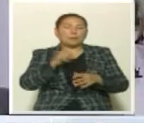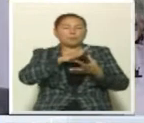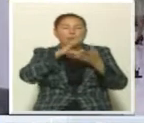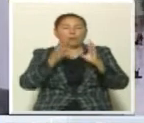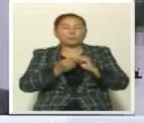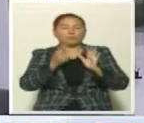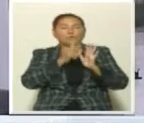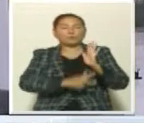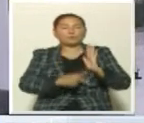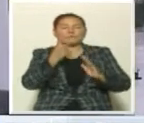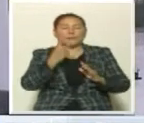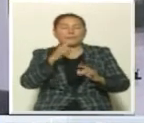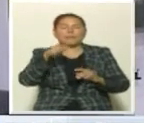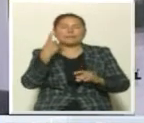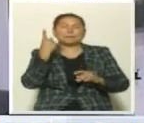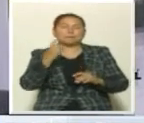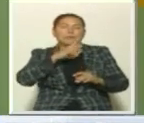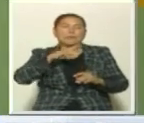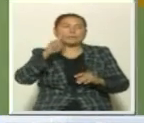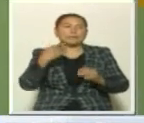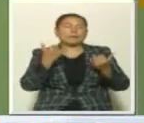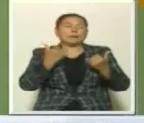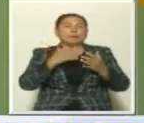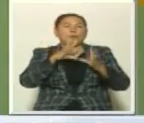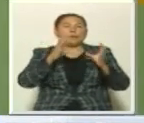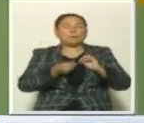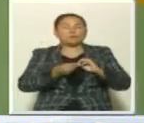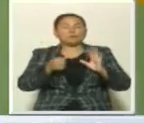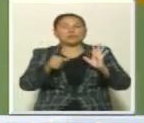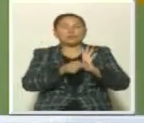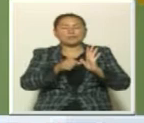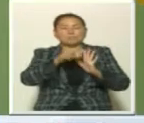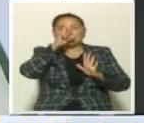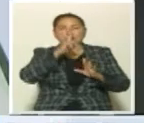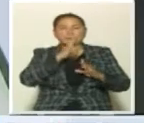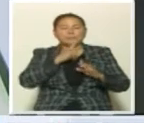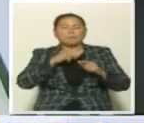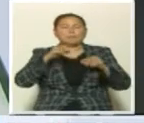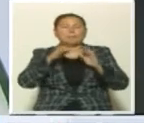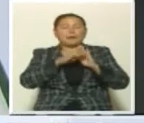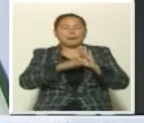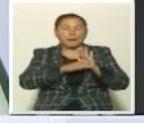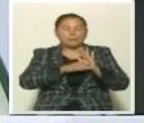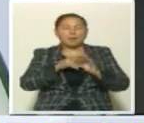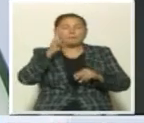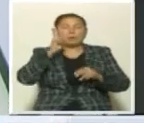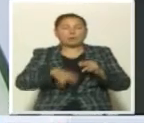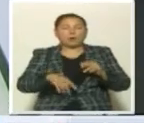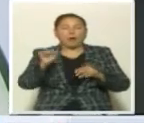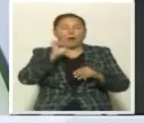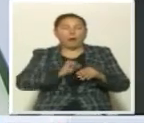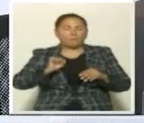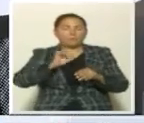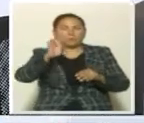сумму 82,1 миллиардов тенге всего за 6 месяцев запуска цифровой программы. Кроме того, по итогам августа в